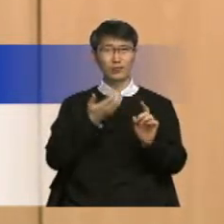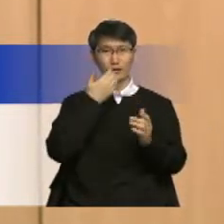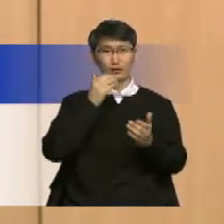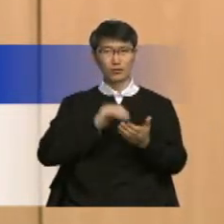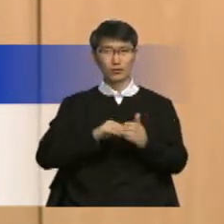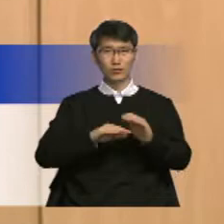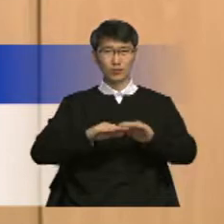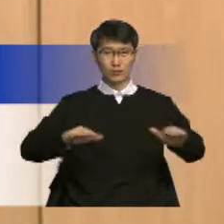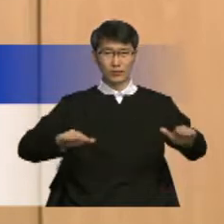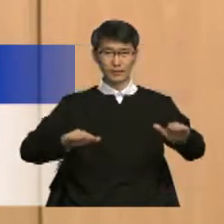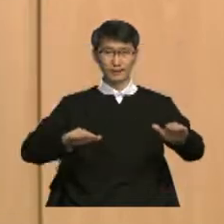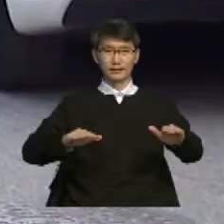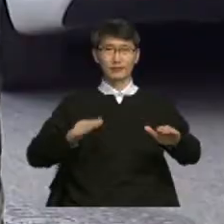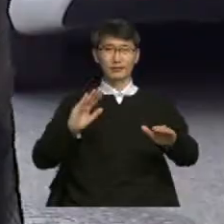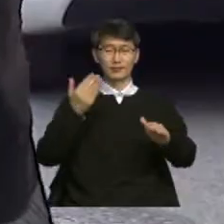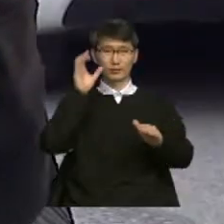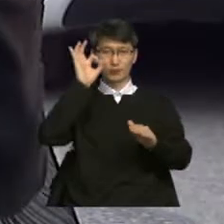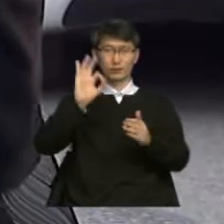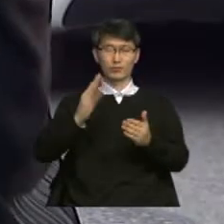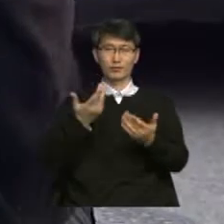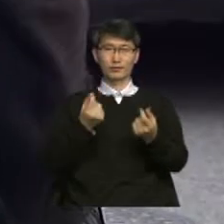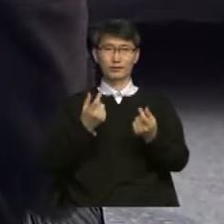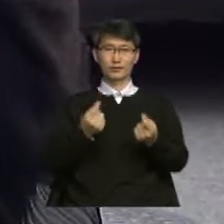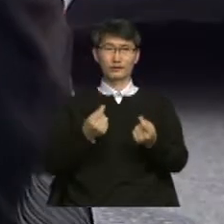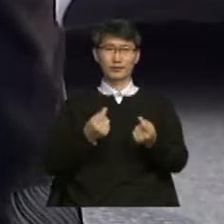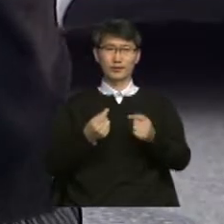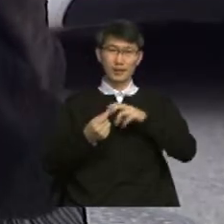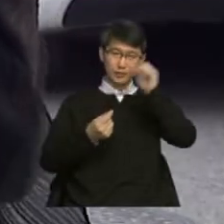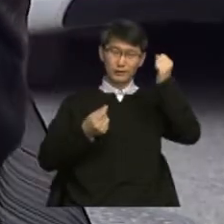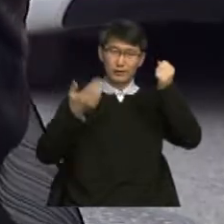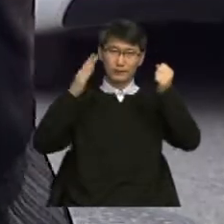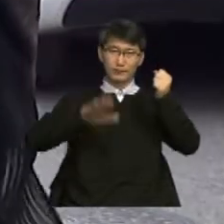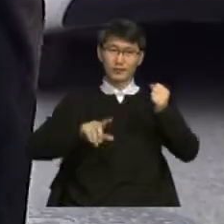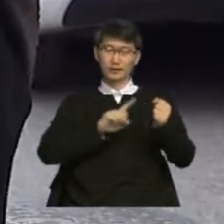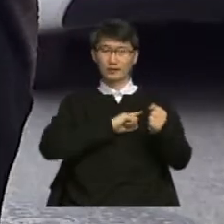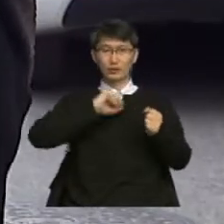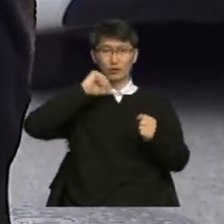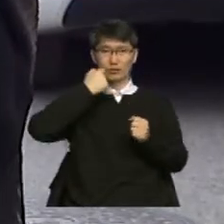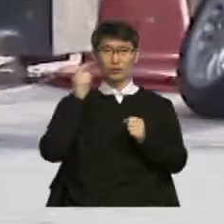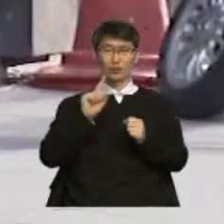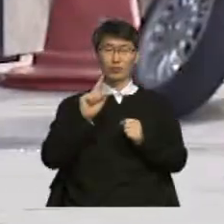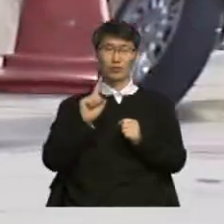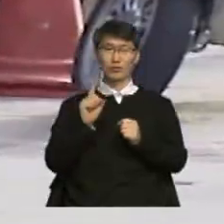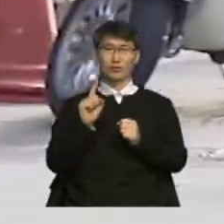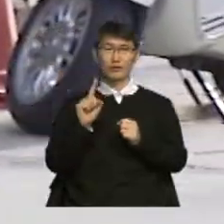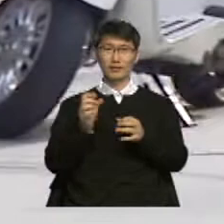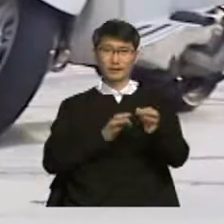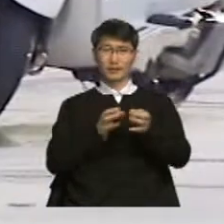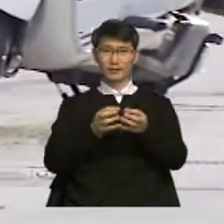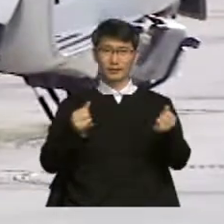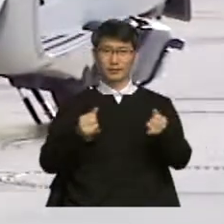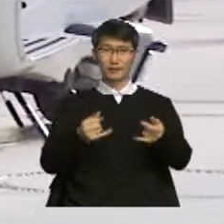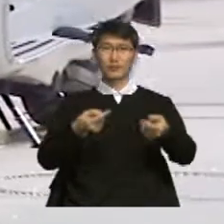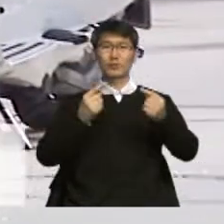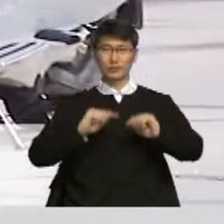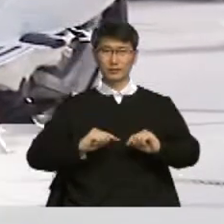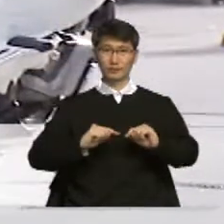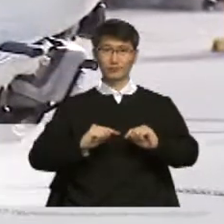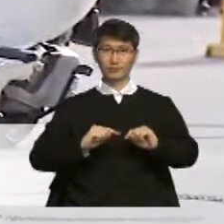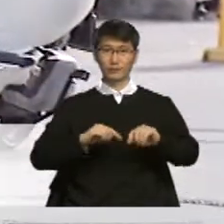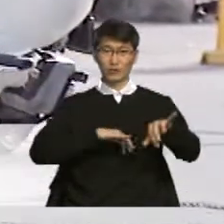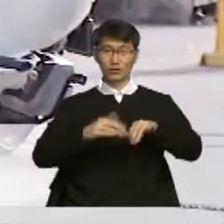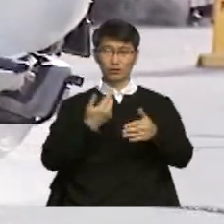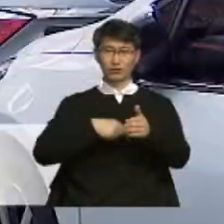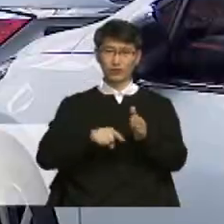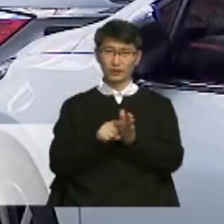단계라고 이제 보시면 될것 같습니다 공모에 선정은 됐지만 가장 어려운 점은 상인들의 동참 입니다 특화거리 를